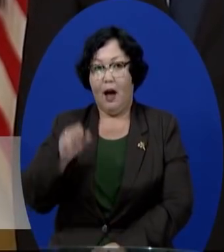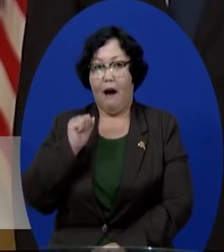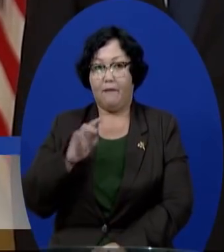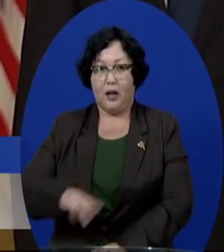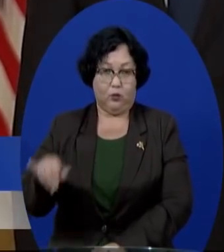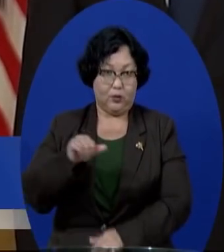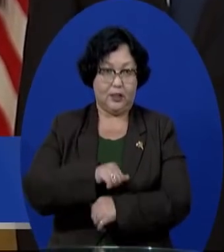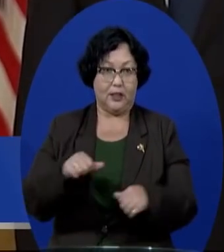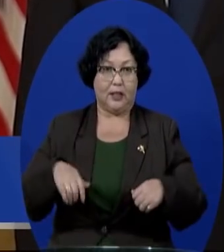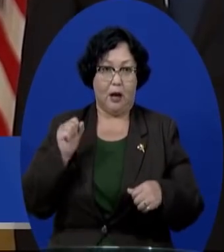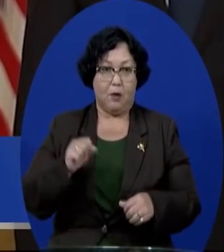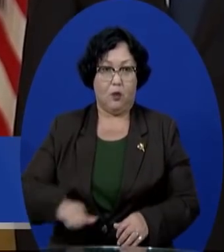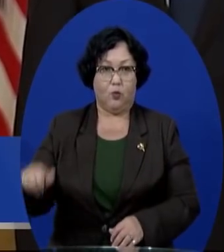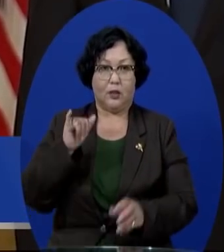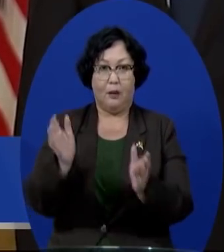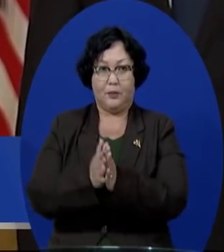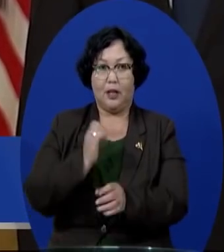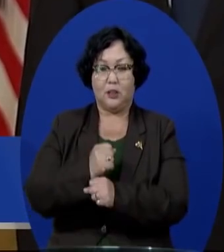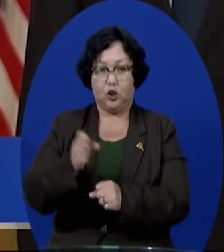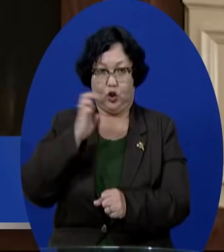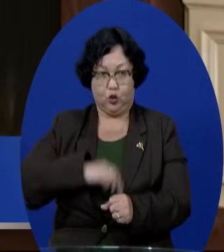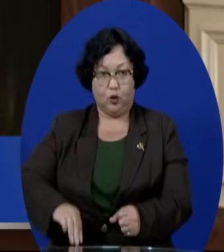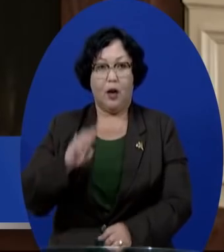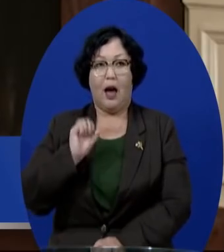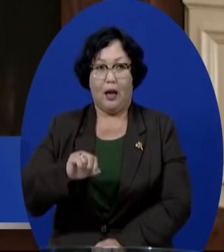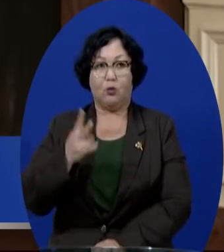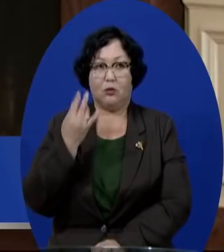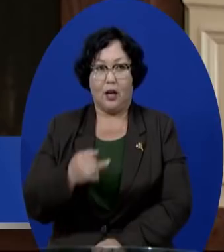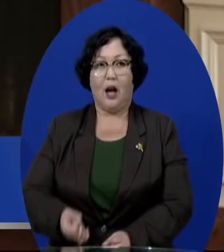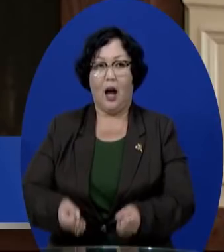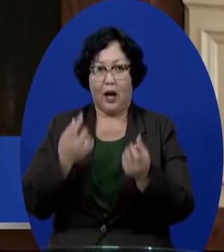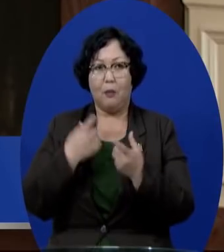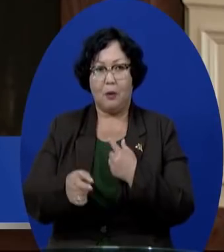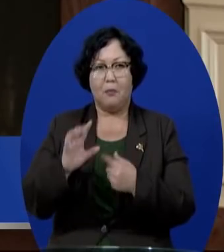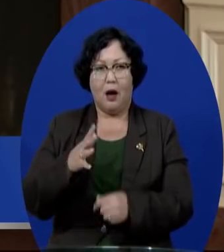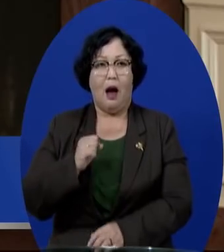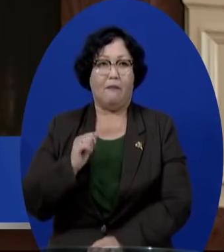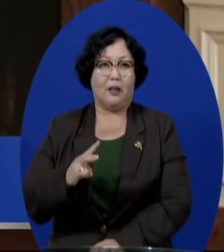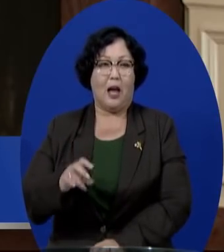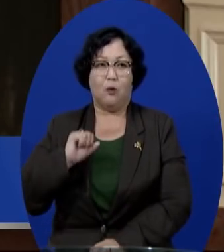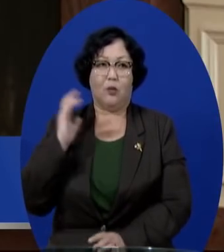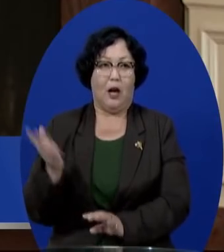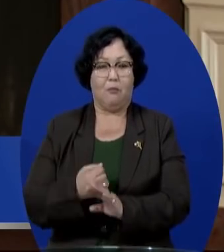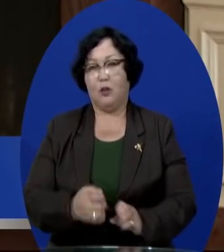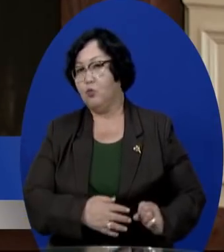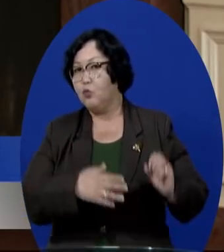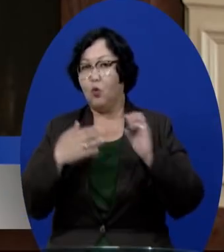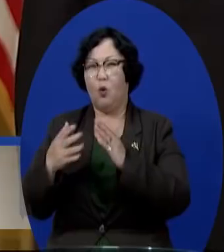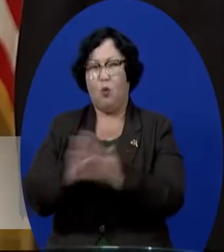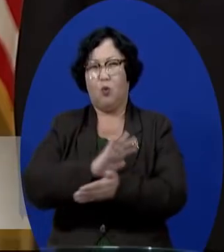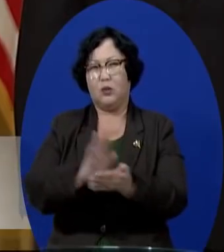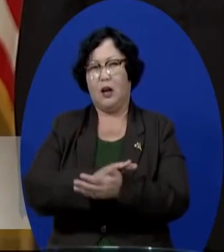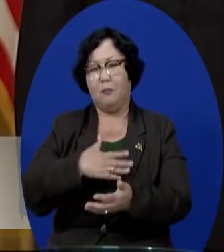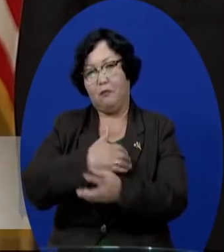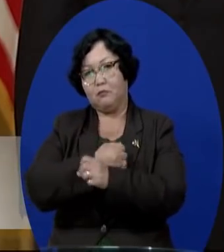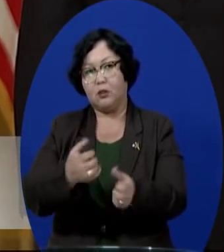Америк нэгдсэн улстай хамтран ажилласныхаа төлөө аюул эрсдэлд орж болцсошгүй афганчуудыг аюулгүй нүүлгэн шилжүүлэхин төлөө бүх хүчин